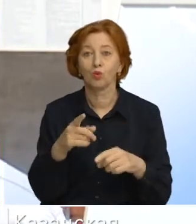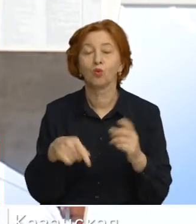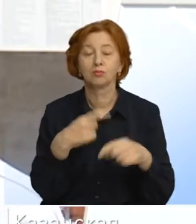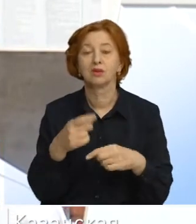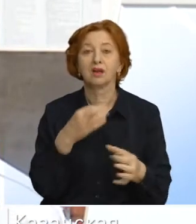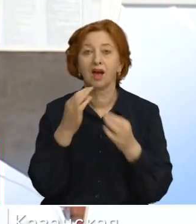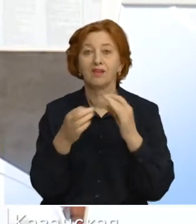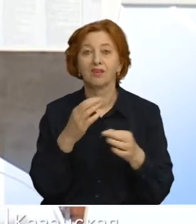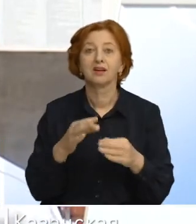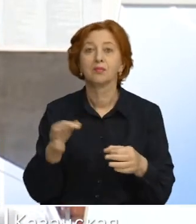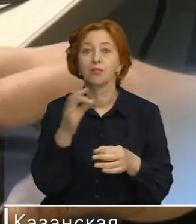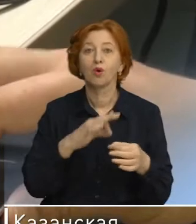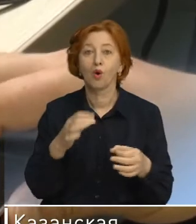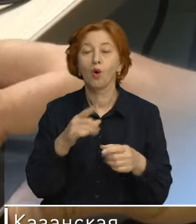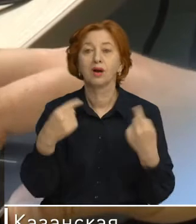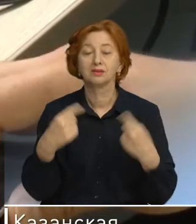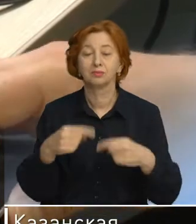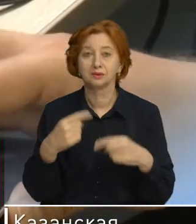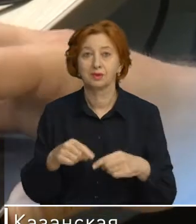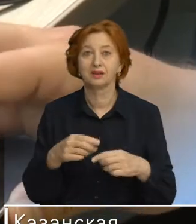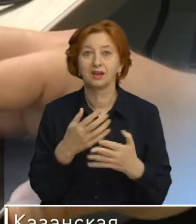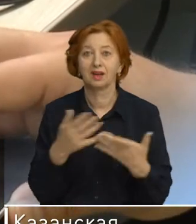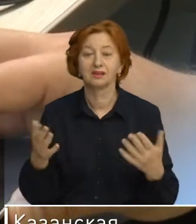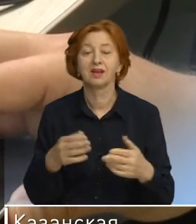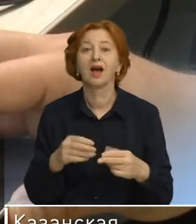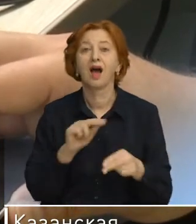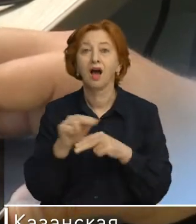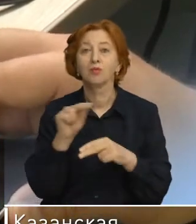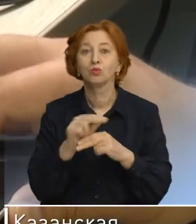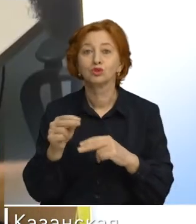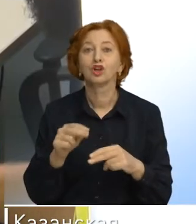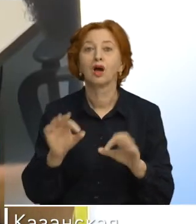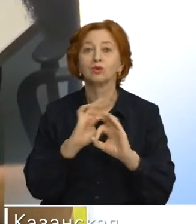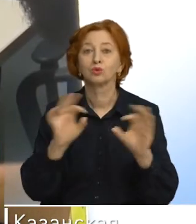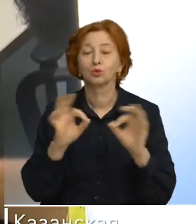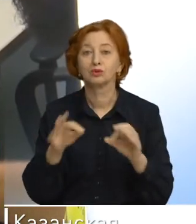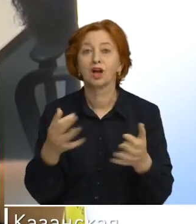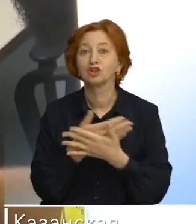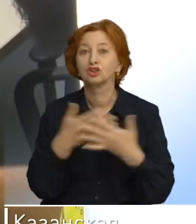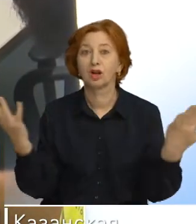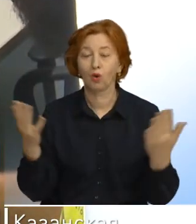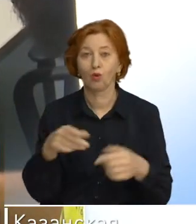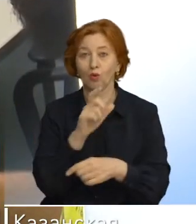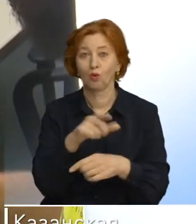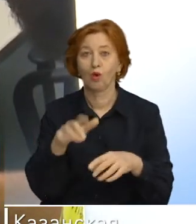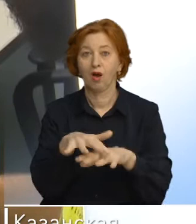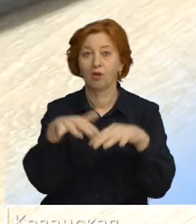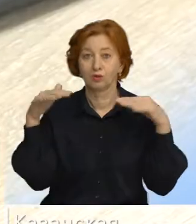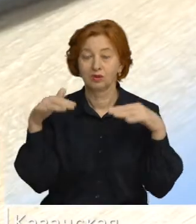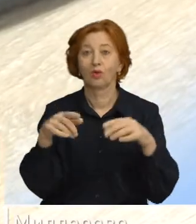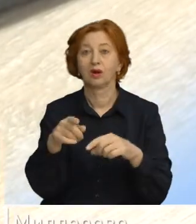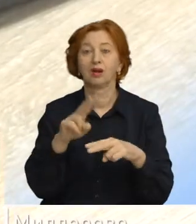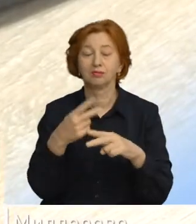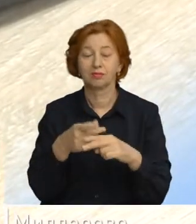про космические эксперименты. Обучающие курсы рассчитаны на самую широкую аудиторию. Космический всеобуч